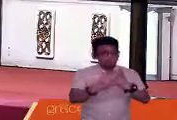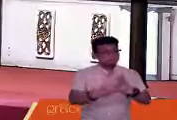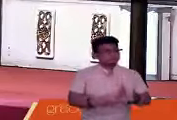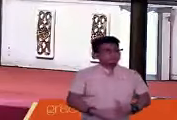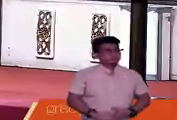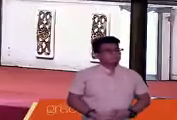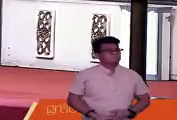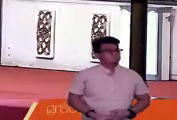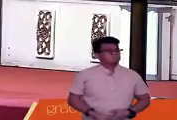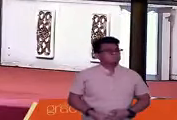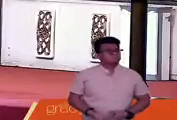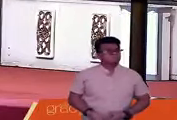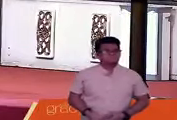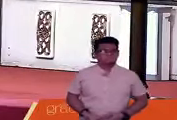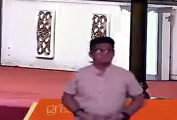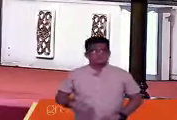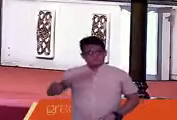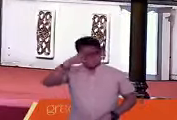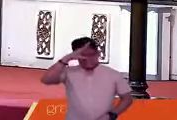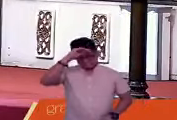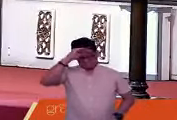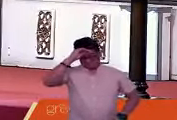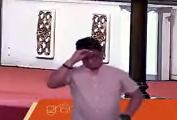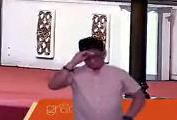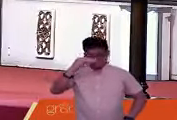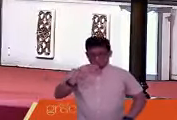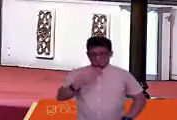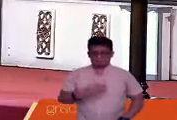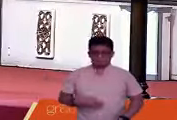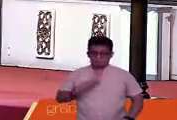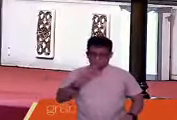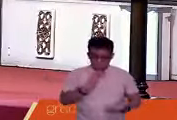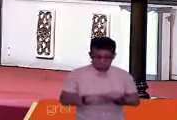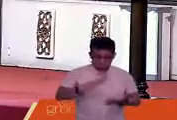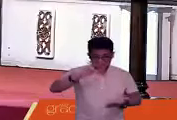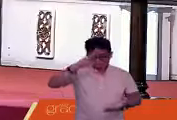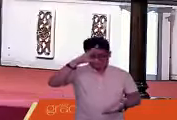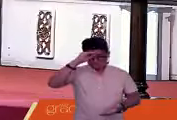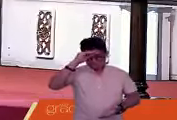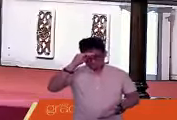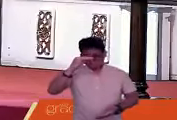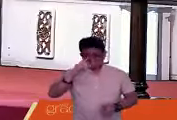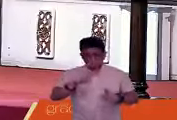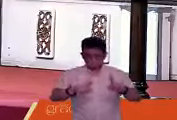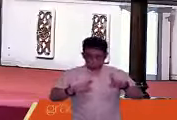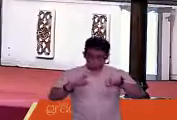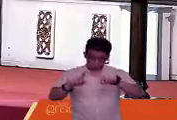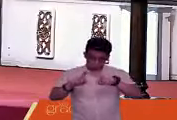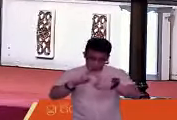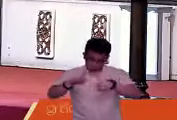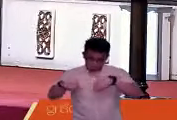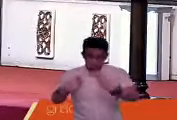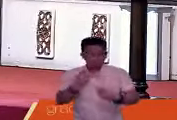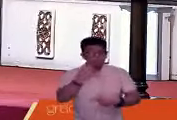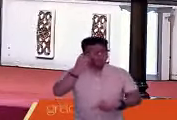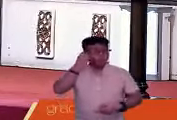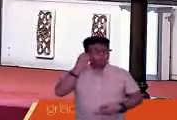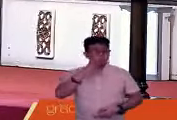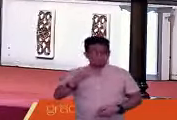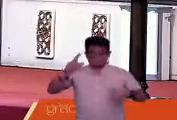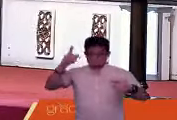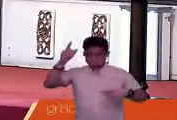kaigsunan. Pagpapasabot nga, child of God gun siya. Ha? Tagapagsyus mga kaigsunan. Pero, ang